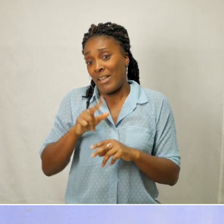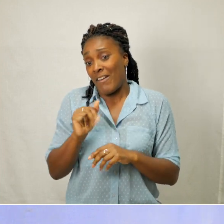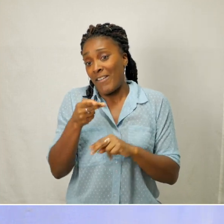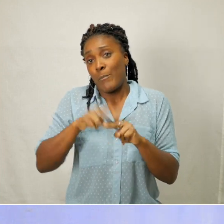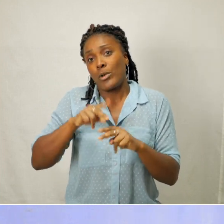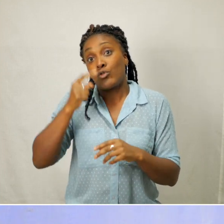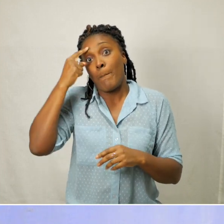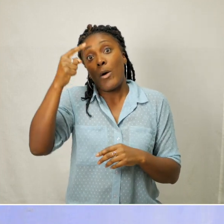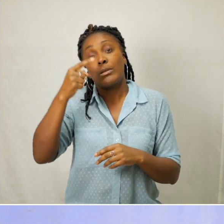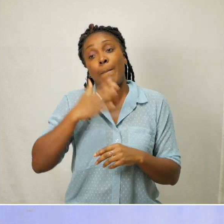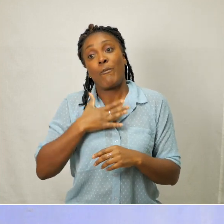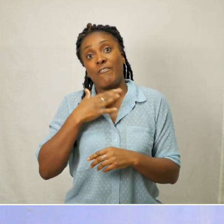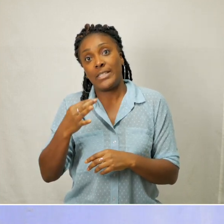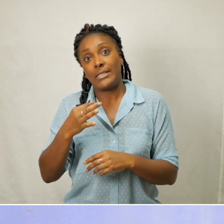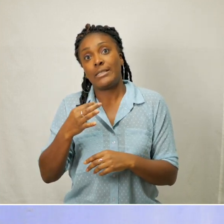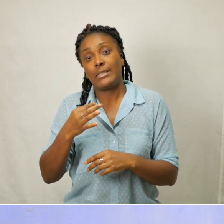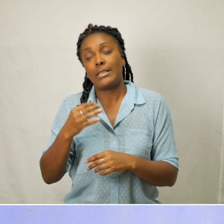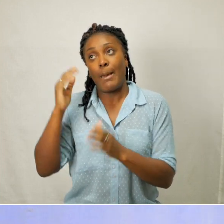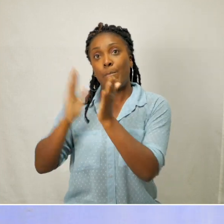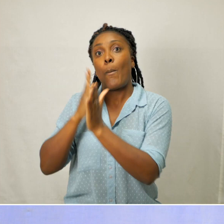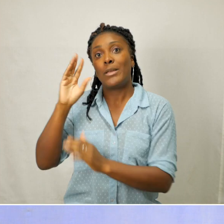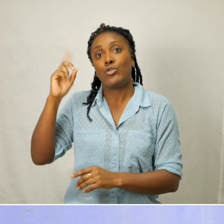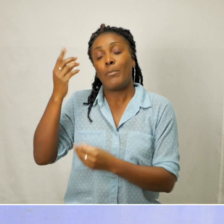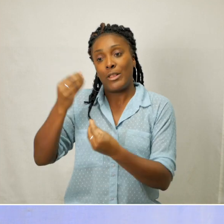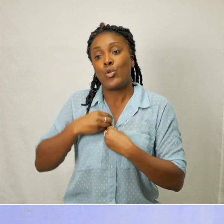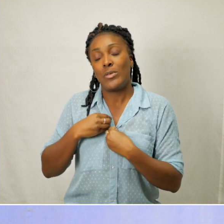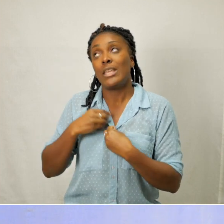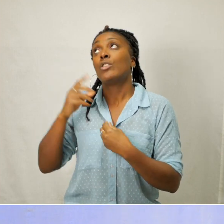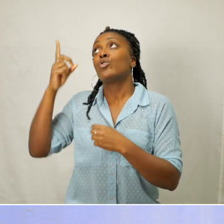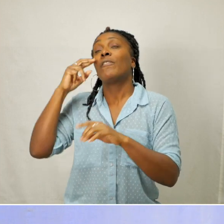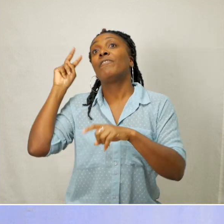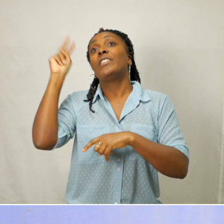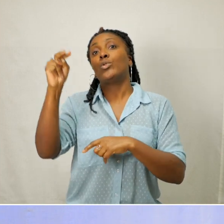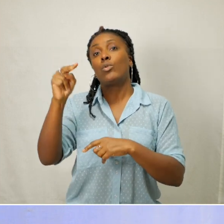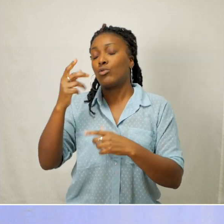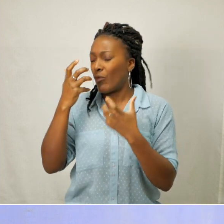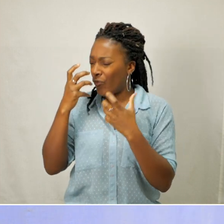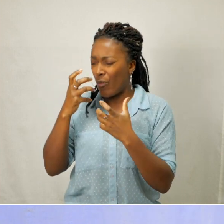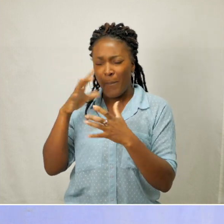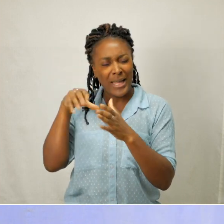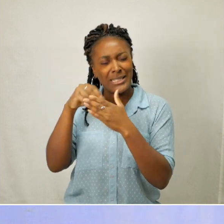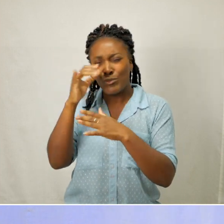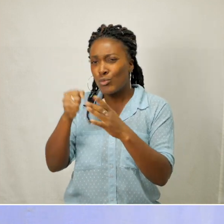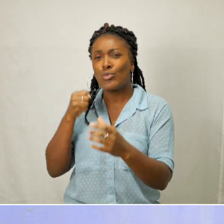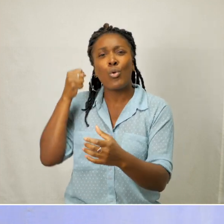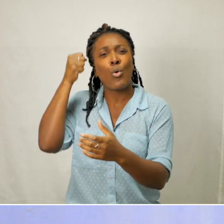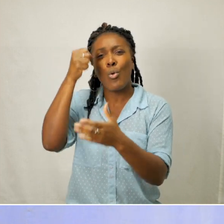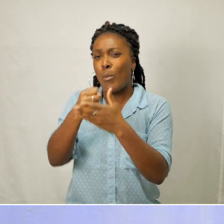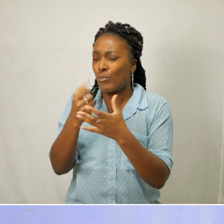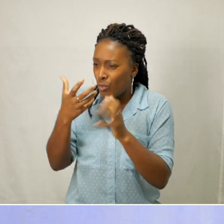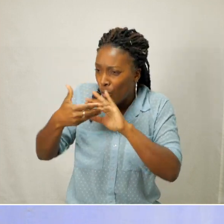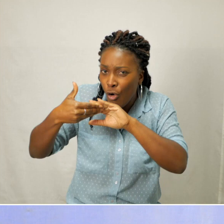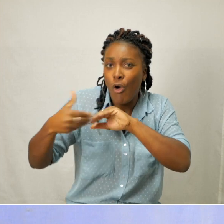me reprendre, je pense à mon fils, je pense à la promesse, je pense à la vision de Dieu et je veux y participer jusqu'au bout et dans les